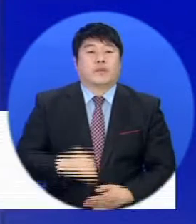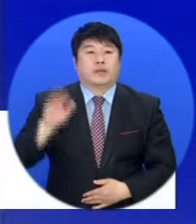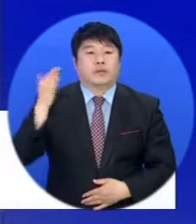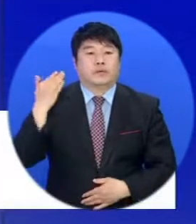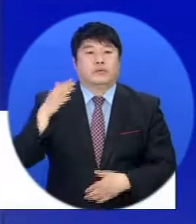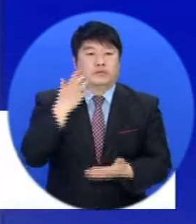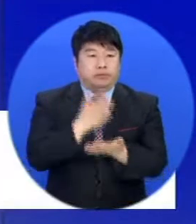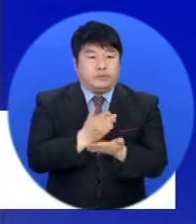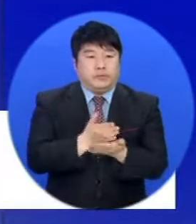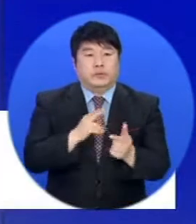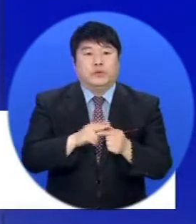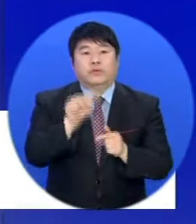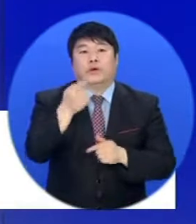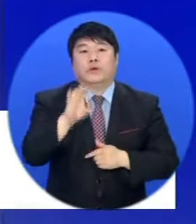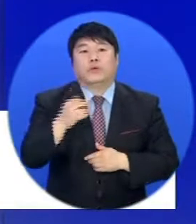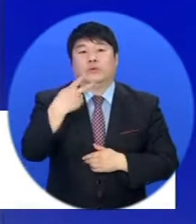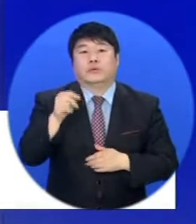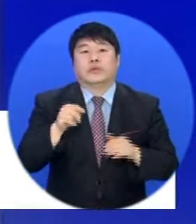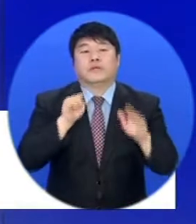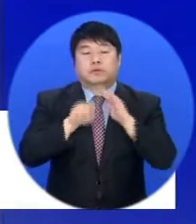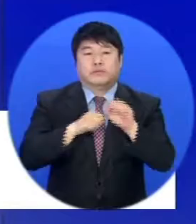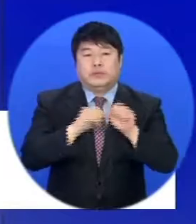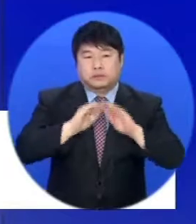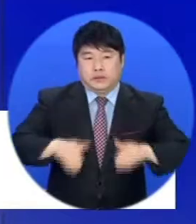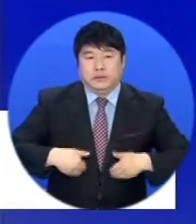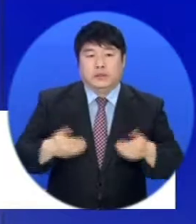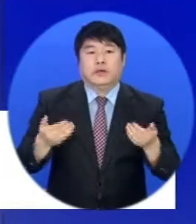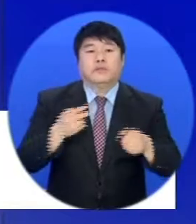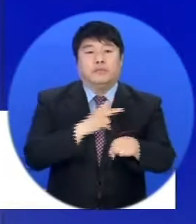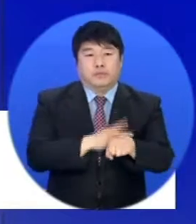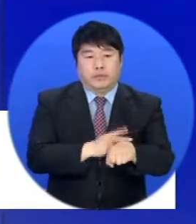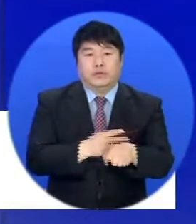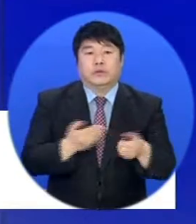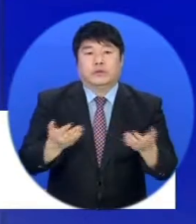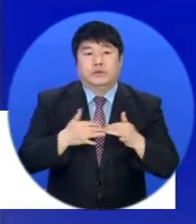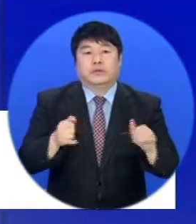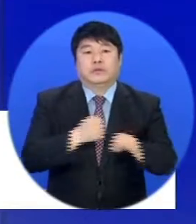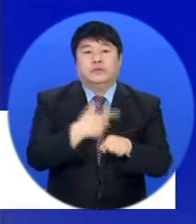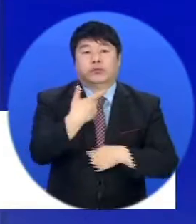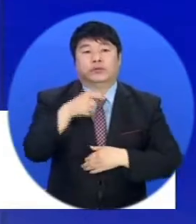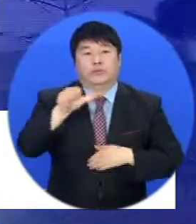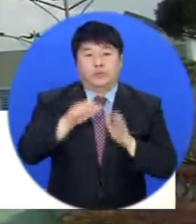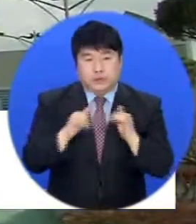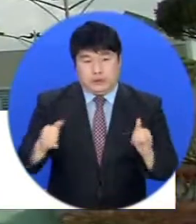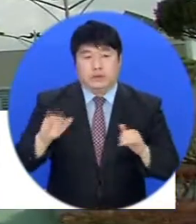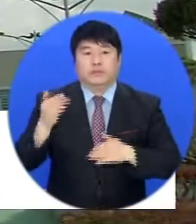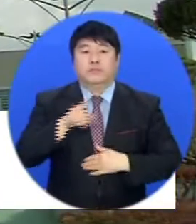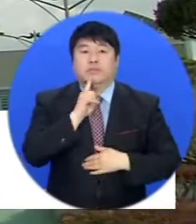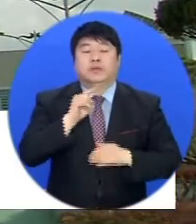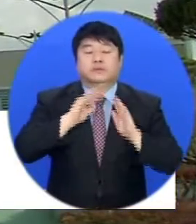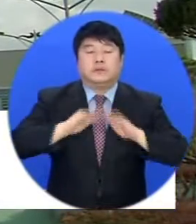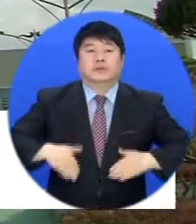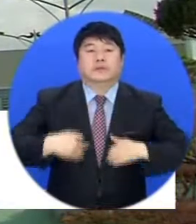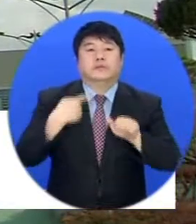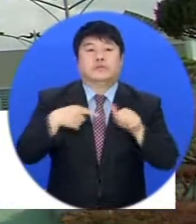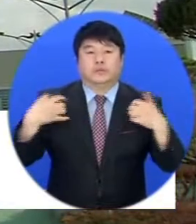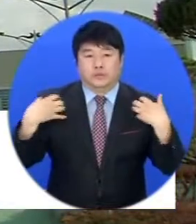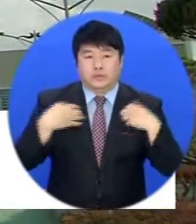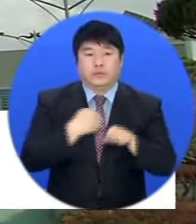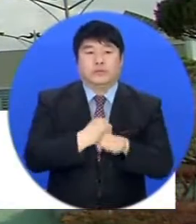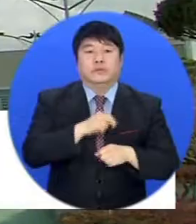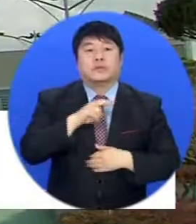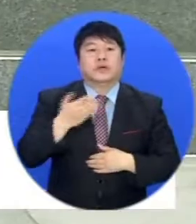최근 이태원과 홍대 등을 방문한 전남의 교직원이 65명으로 집계됐습니다. 전남교육청은